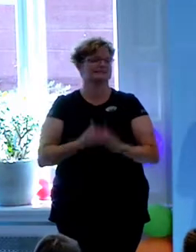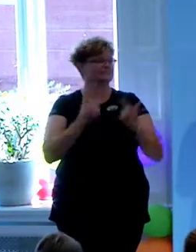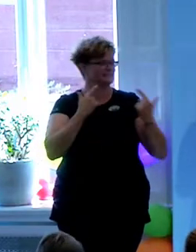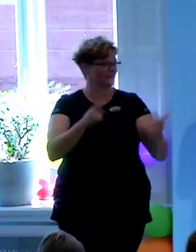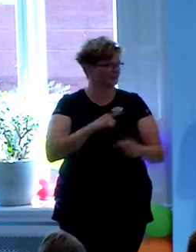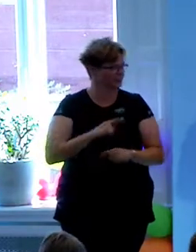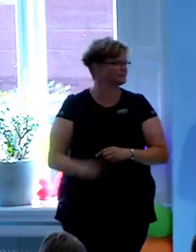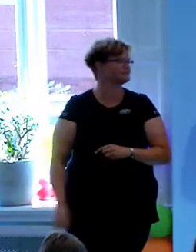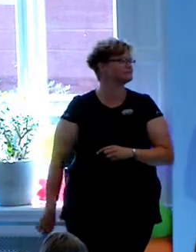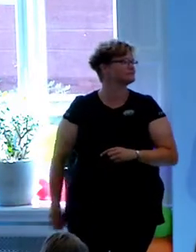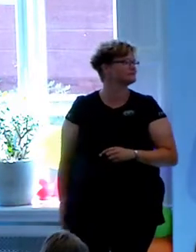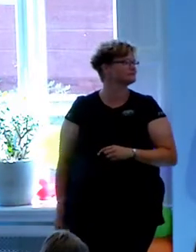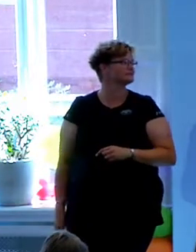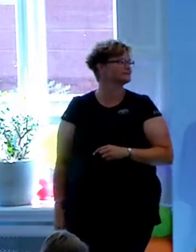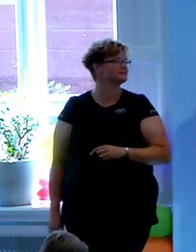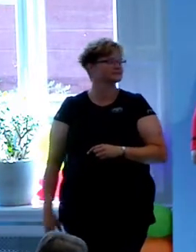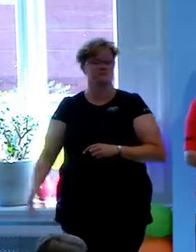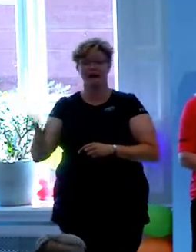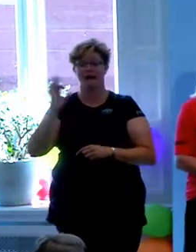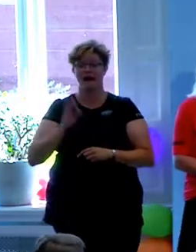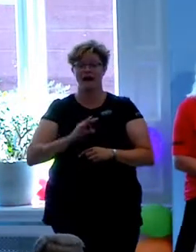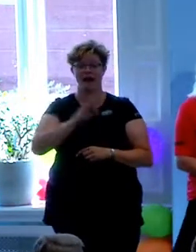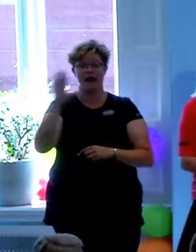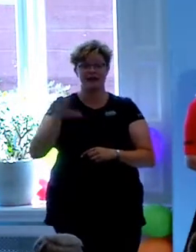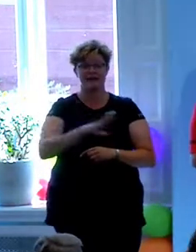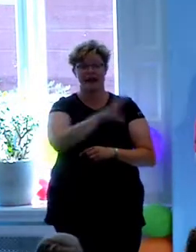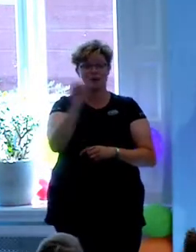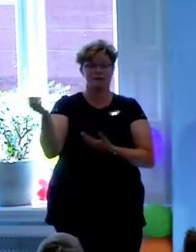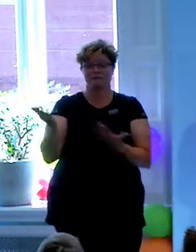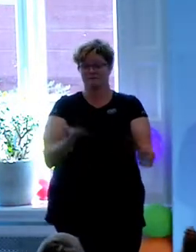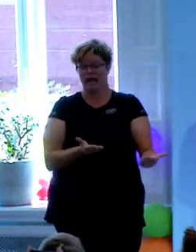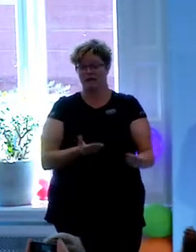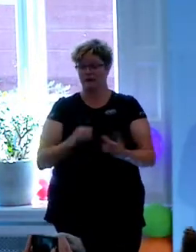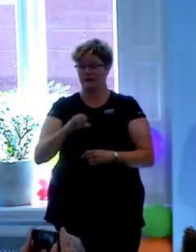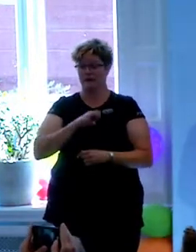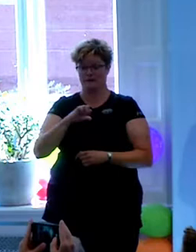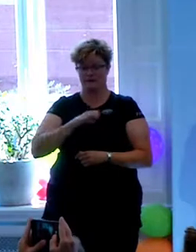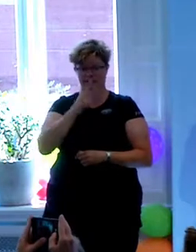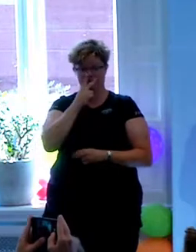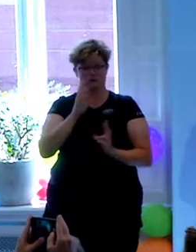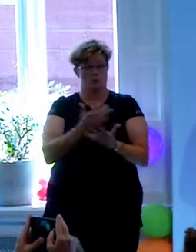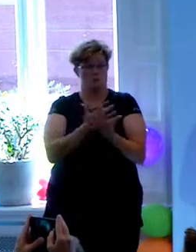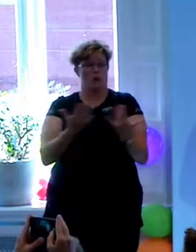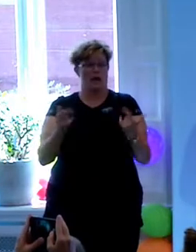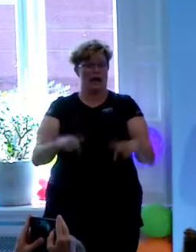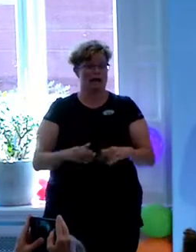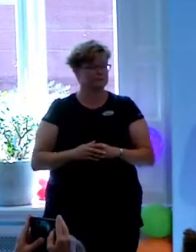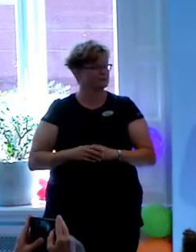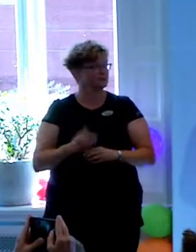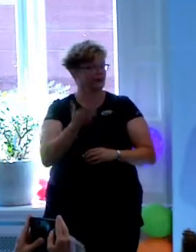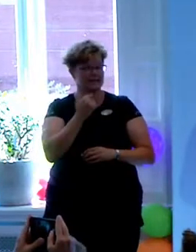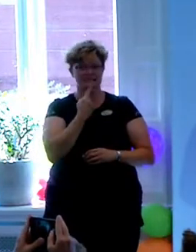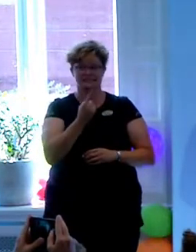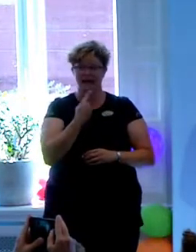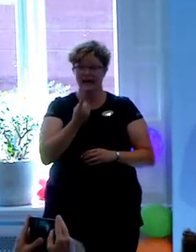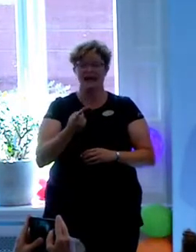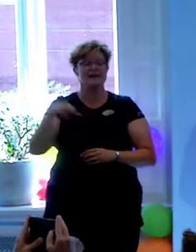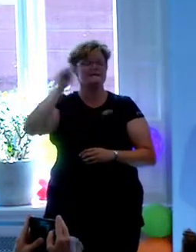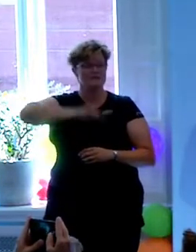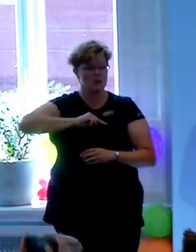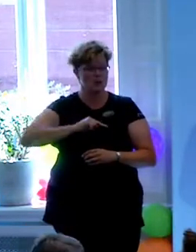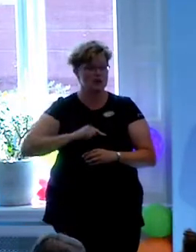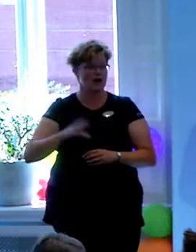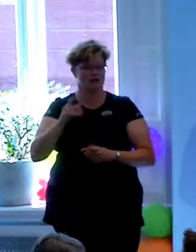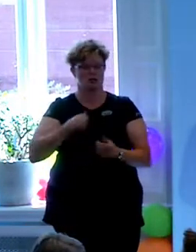Tack. Tack så mycket för detta. Hej allihopa. Välkomna. Vad kul att se så många här. Jag kan säga att i fjol